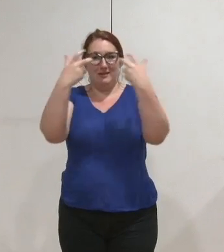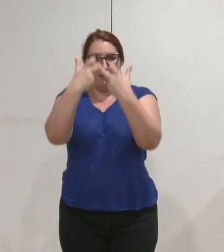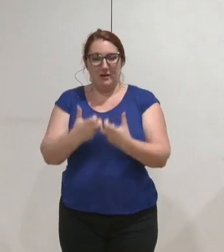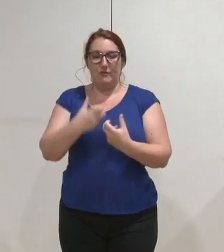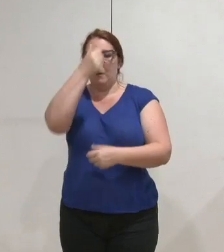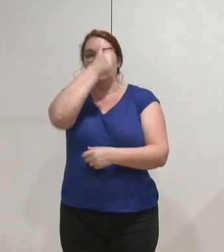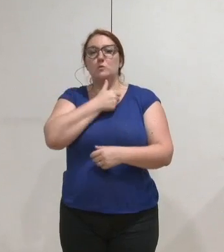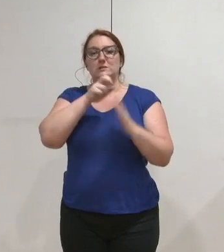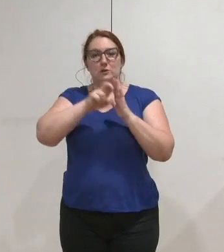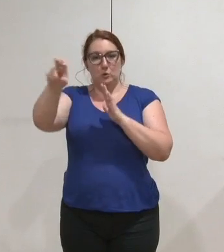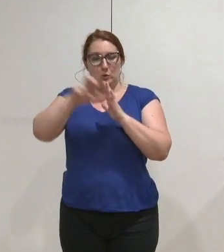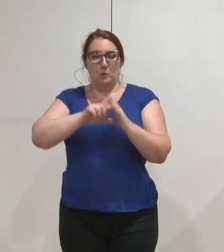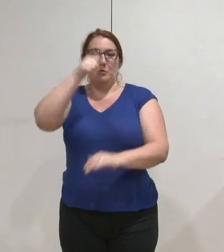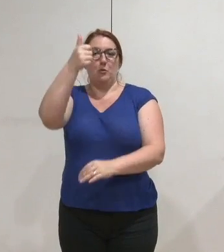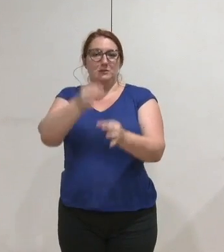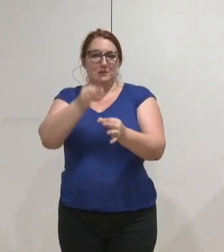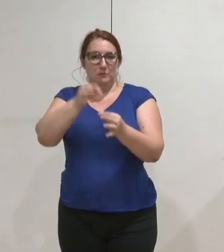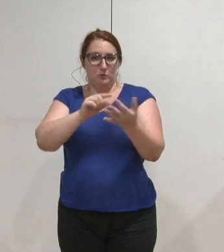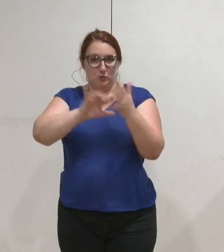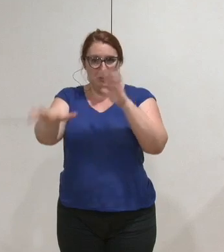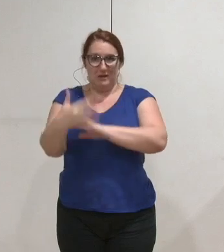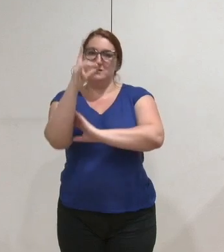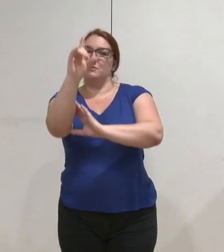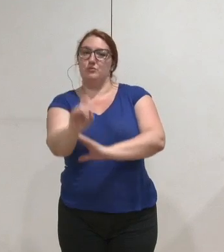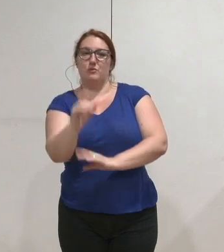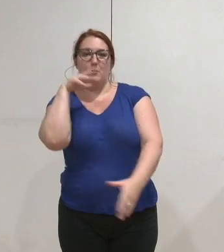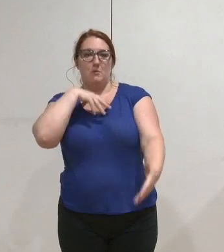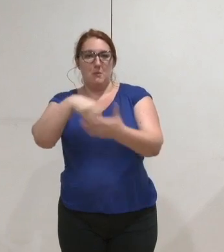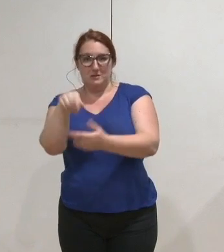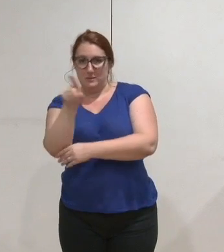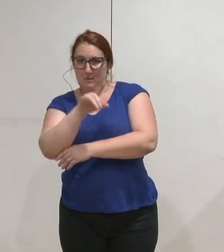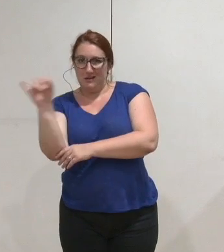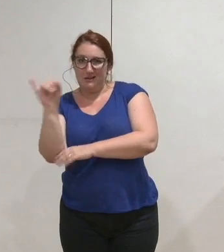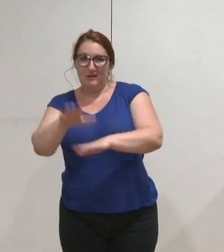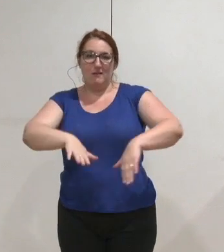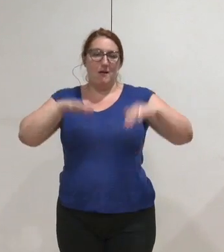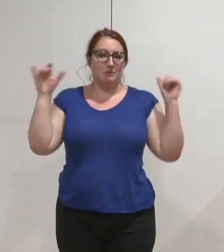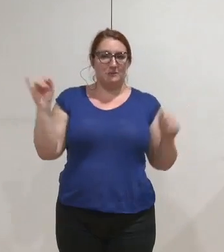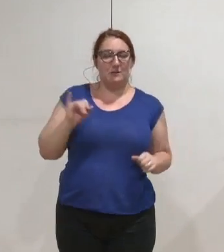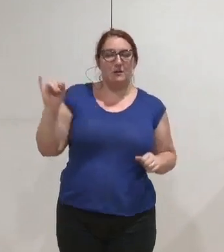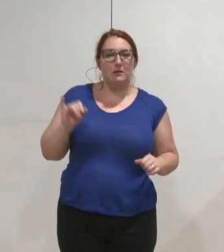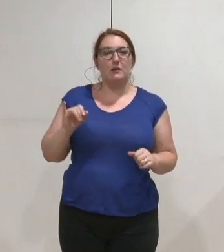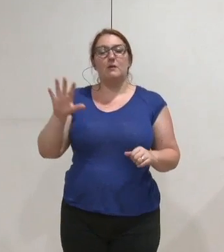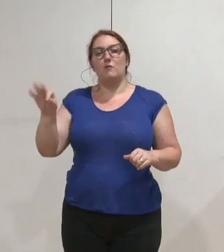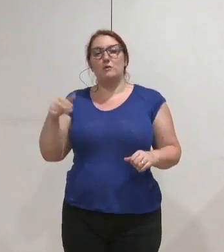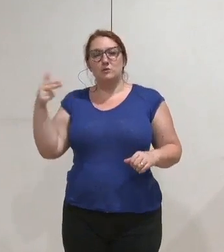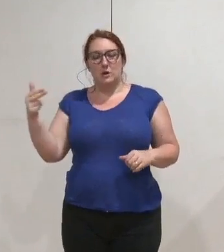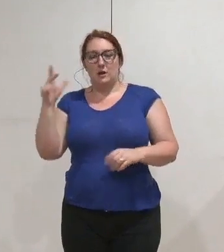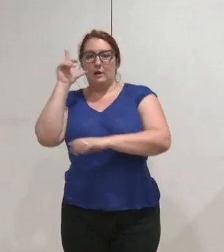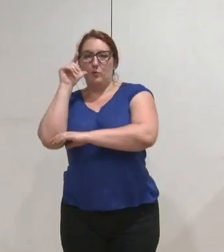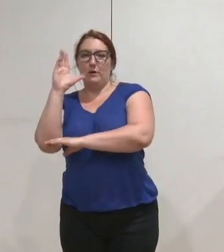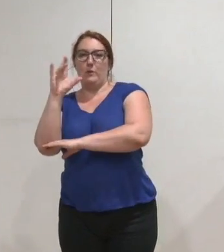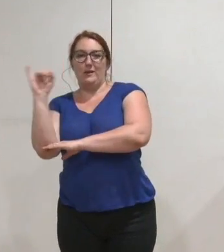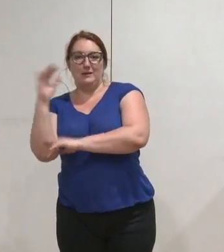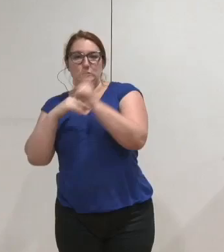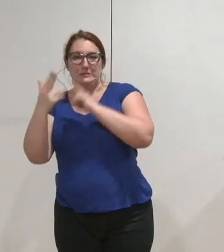1er septembre 2015 qui ne prend pas part au vote qui s'abstient Front national républicain